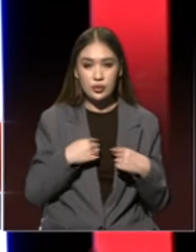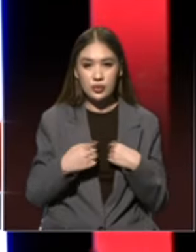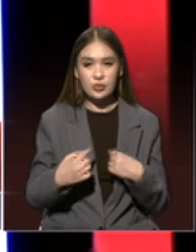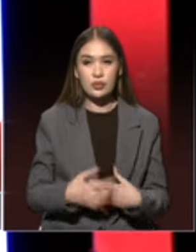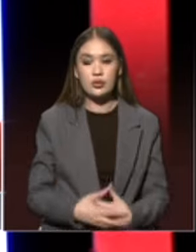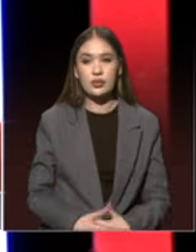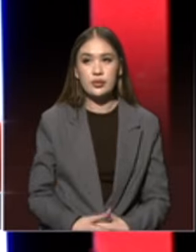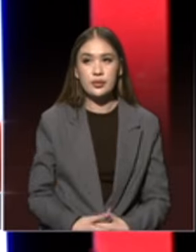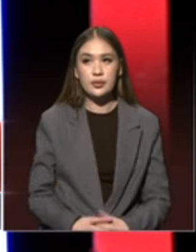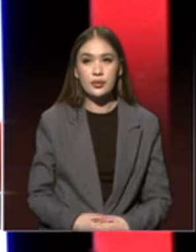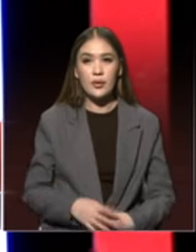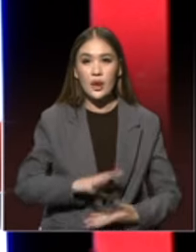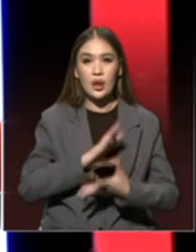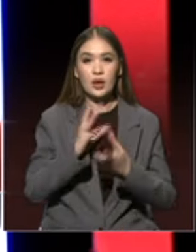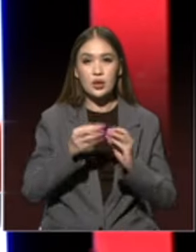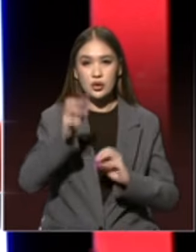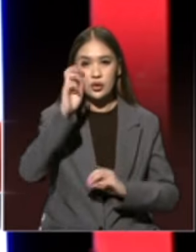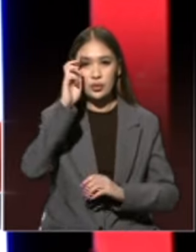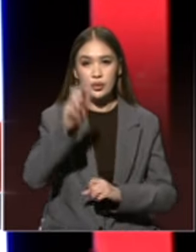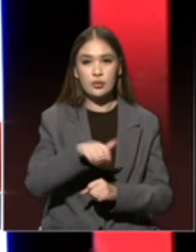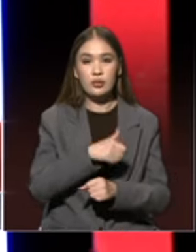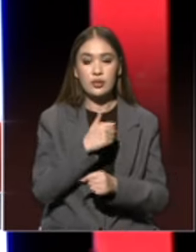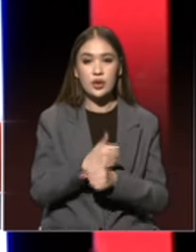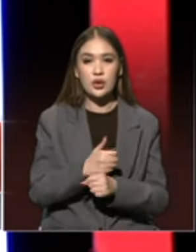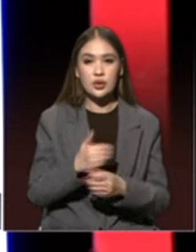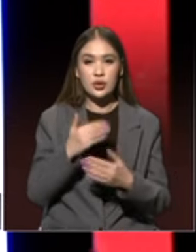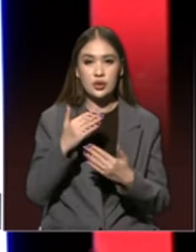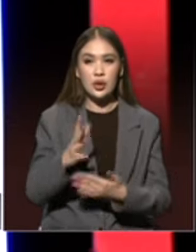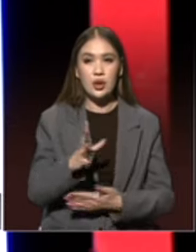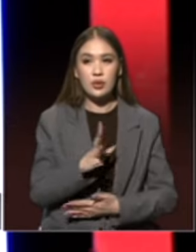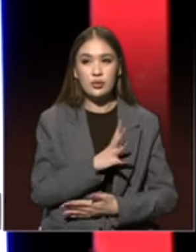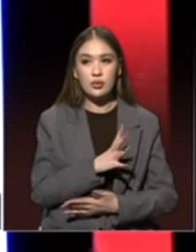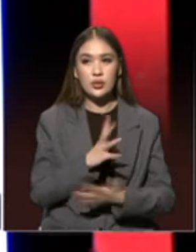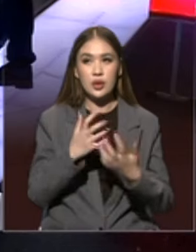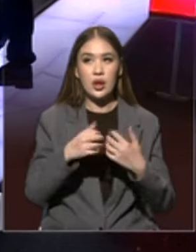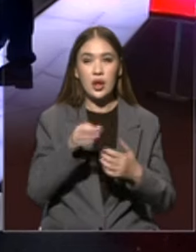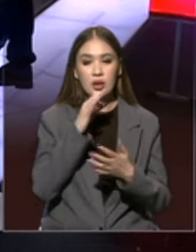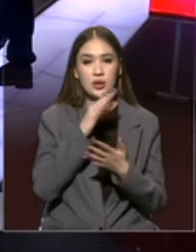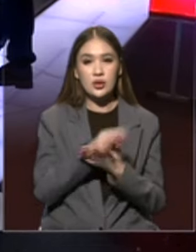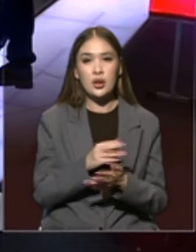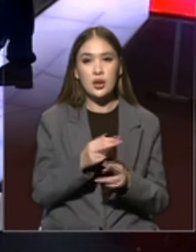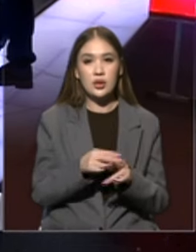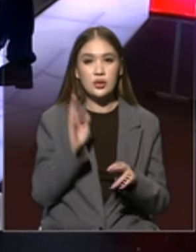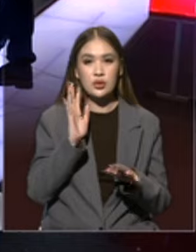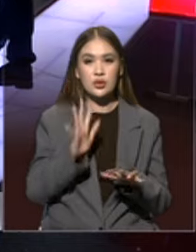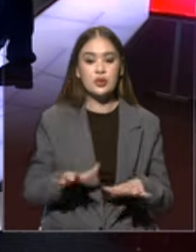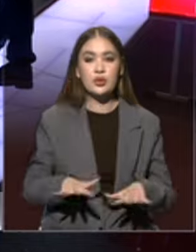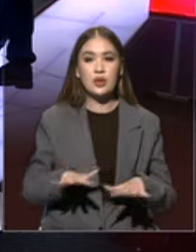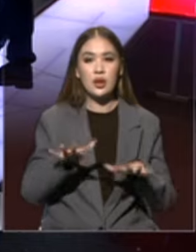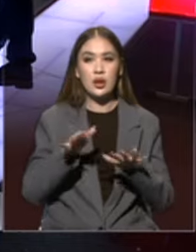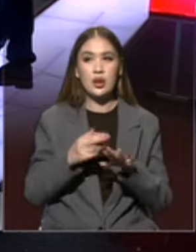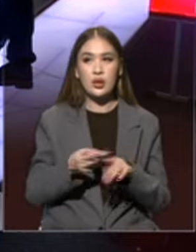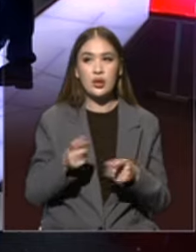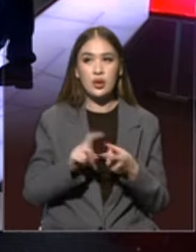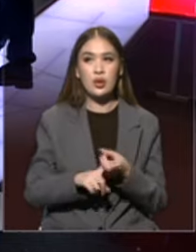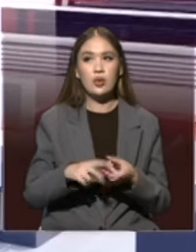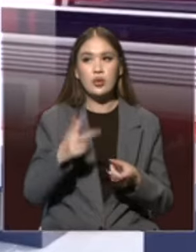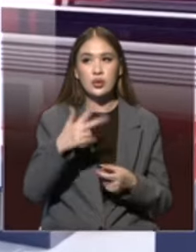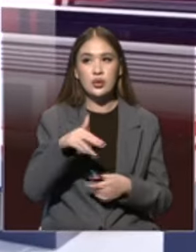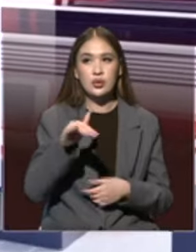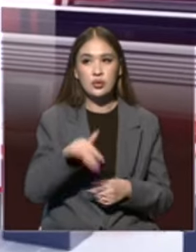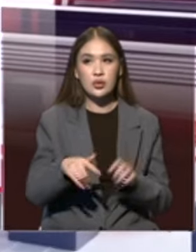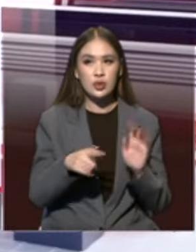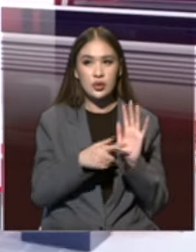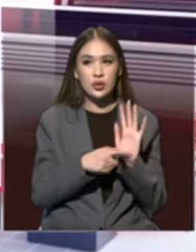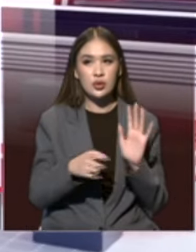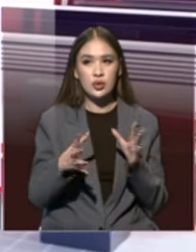мынау үкімет басшысы мемлекет басшысына мынандай есеп берген еді. Тасқыннан зардап шеккендерге мемлекеттік қолдау 30770